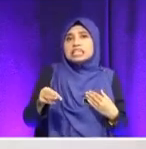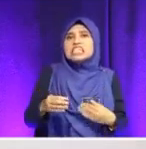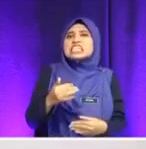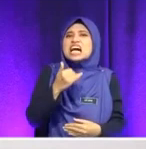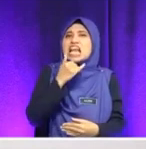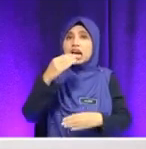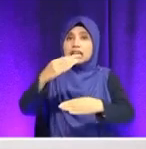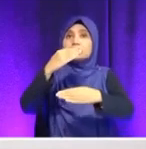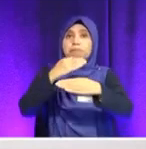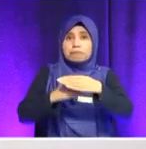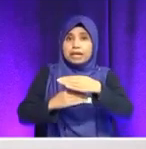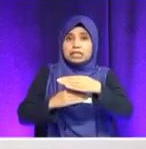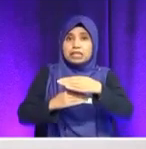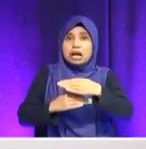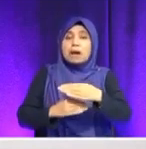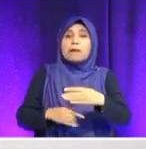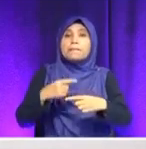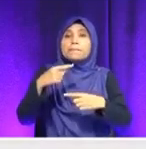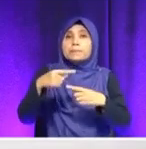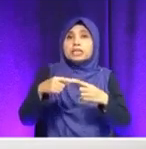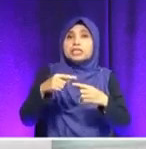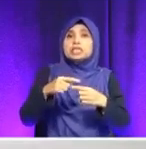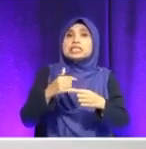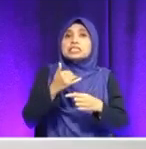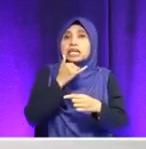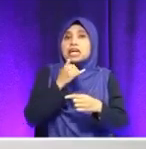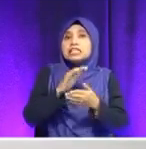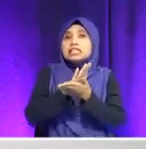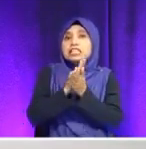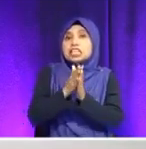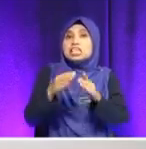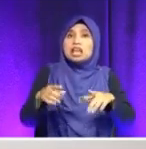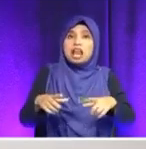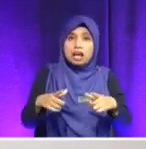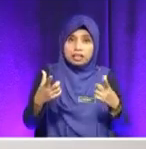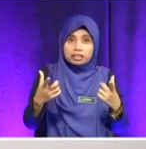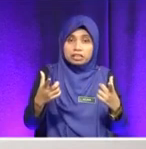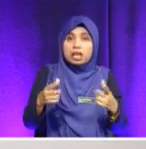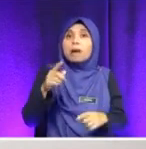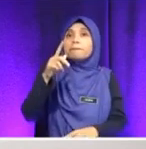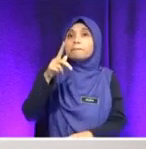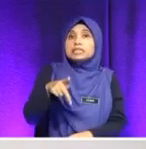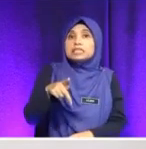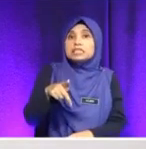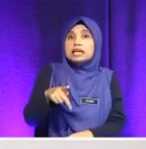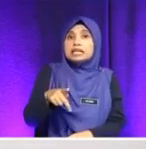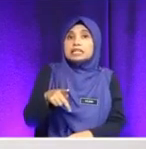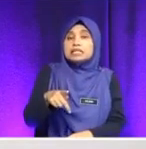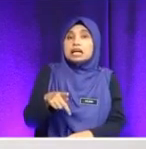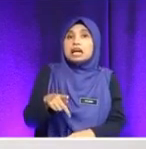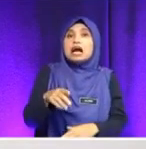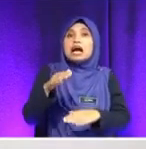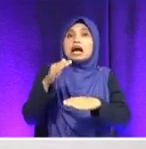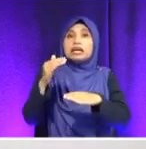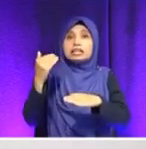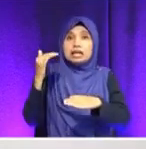melipat. Bila macam ni, lipatan tu jadi lain kan? Betul. Okey, jadi pastikan yang berada di bahagian